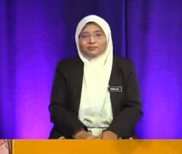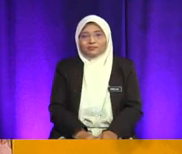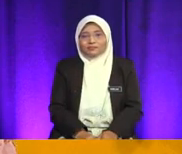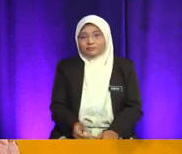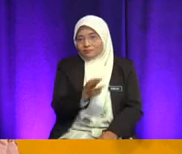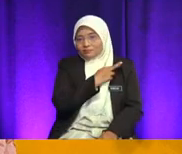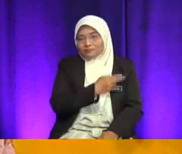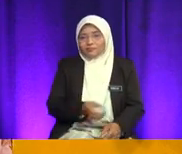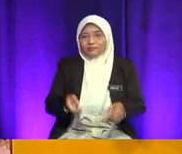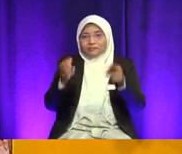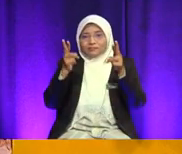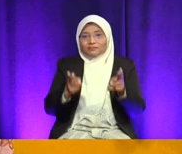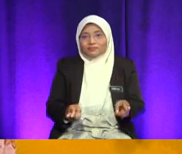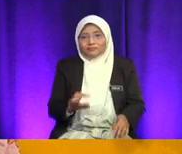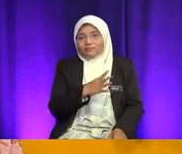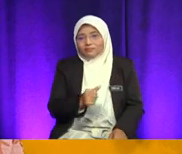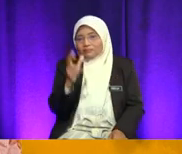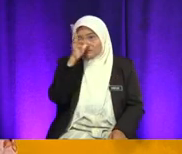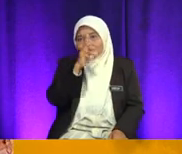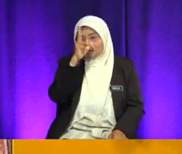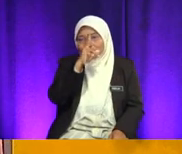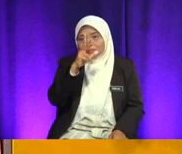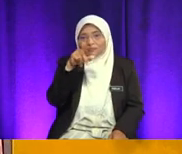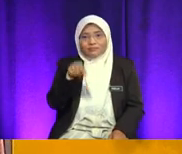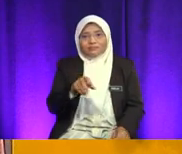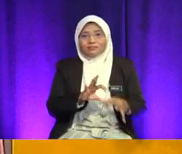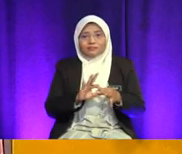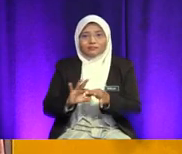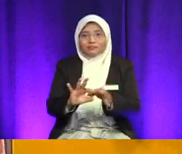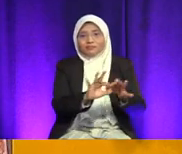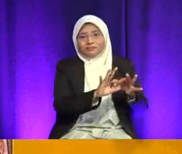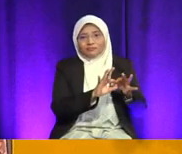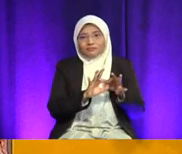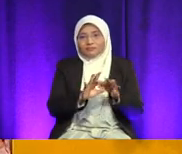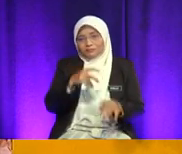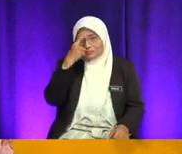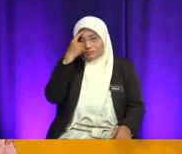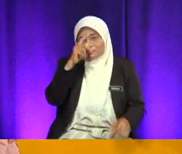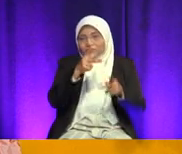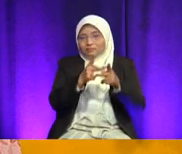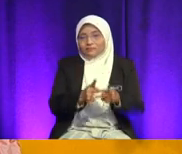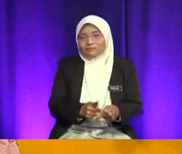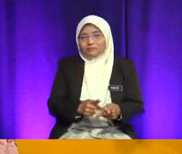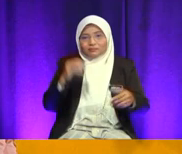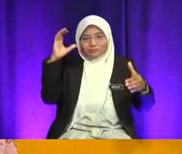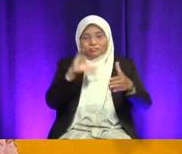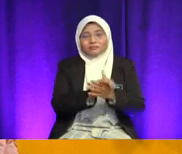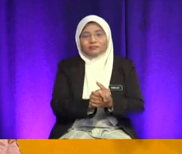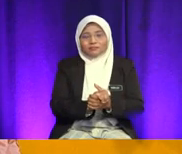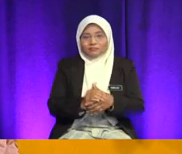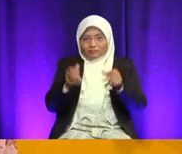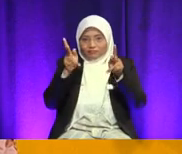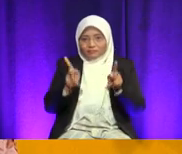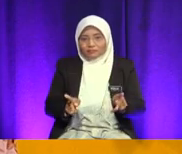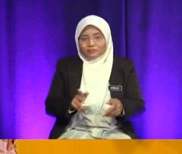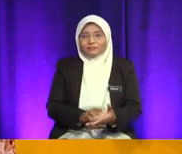sama untuk mengekalkan perpaduan kaum seterusnya Bagaimana peranan rakyat